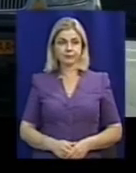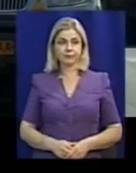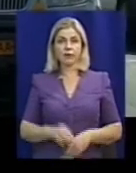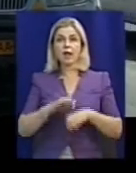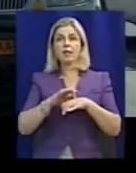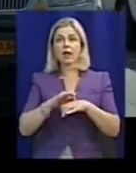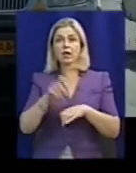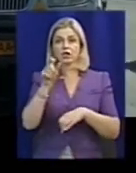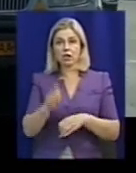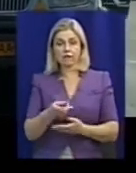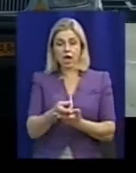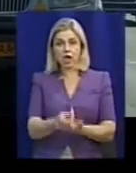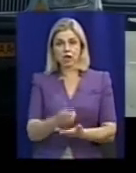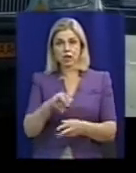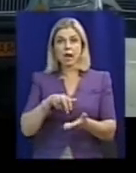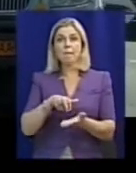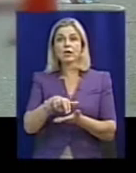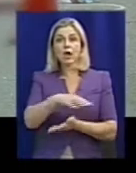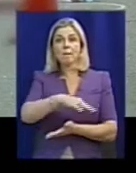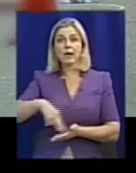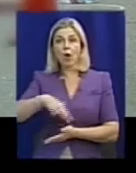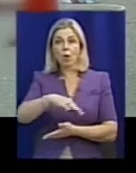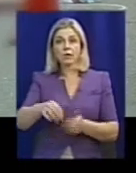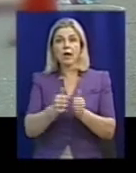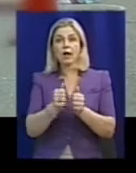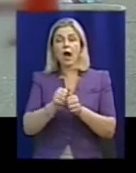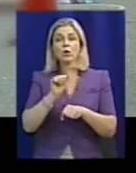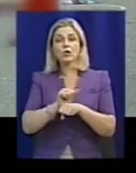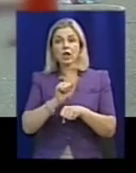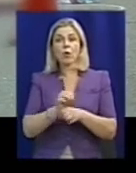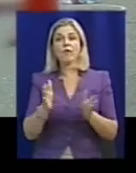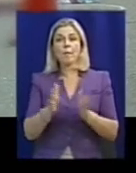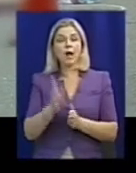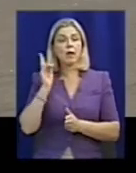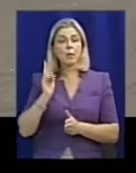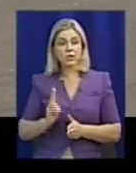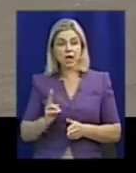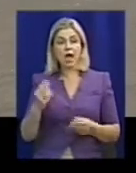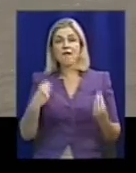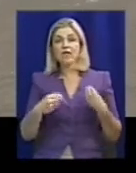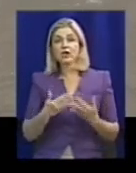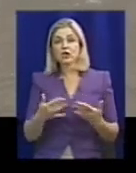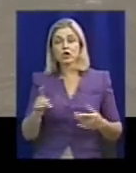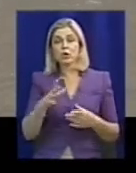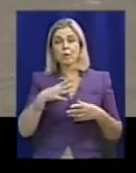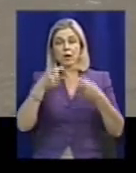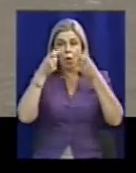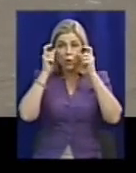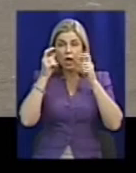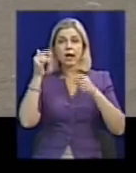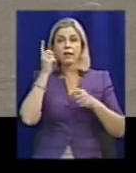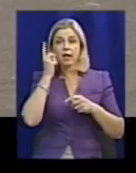Тіло чоловіка лежить на пішохідному переході біля зупинки Мала Морська. Речі, які були при ньому – окуляри, телефон